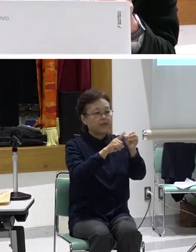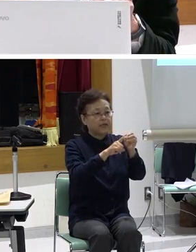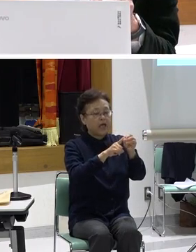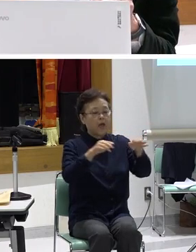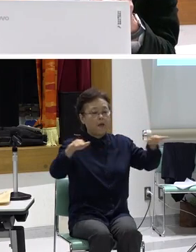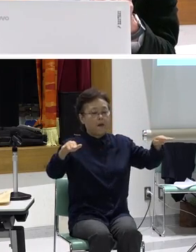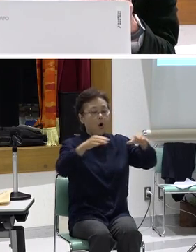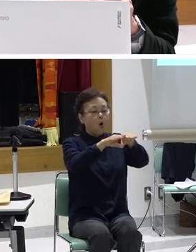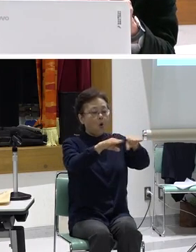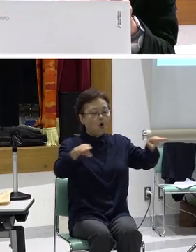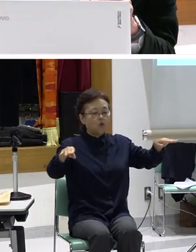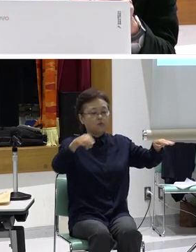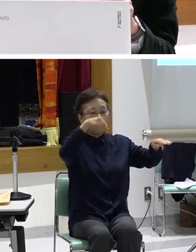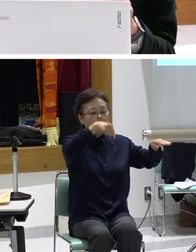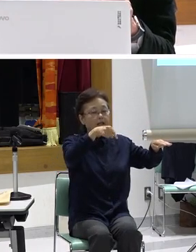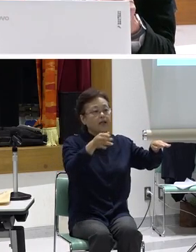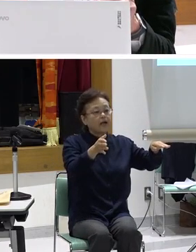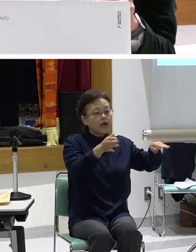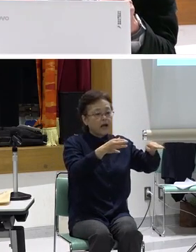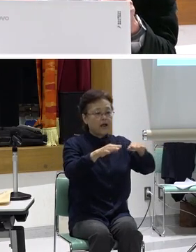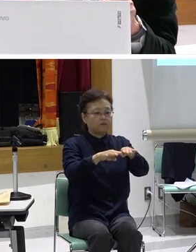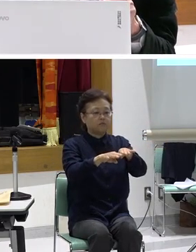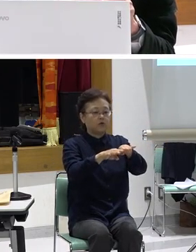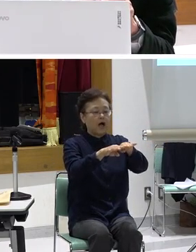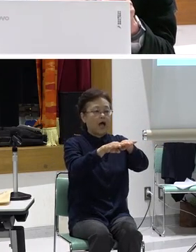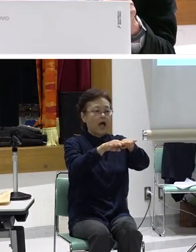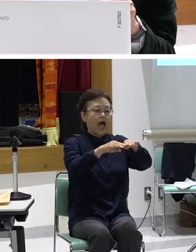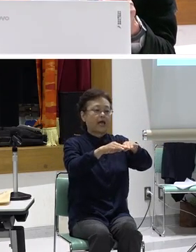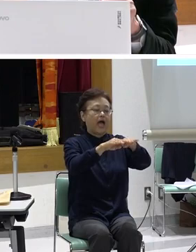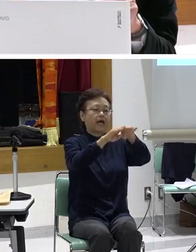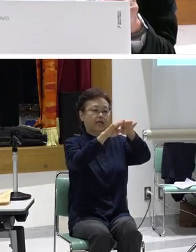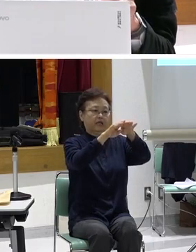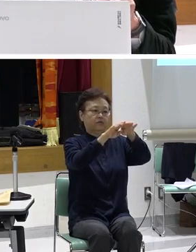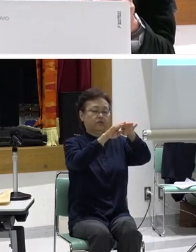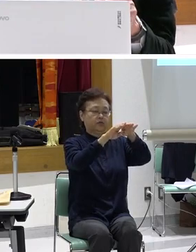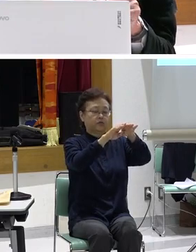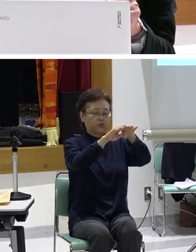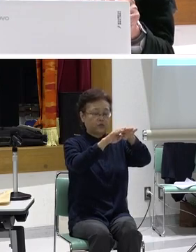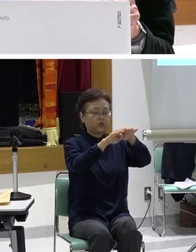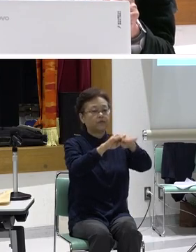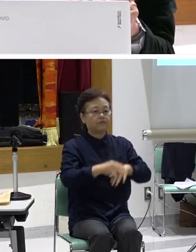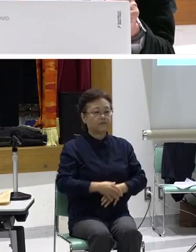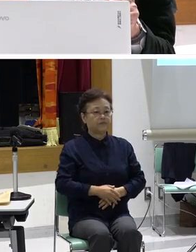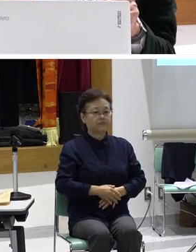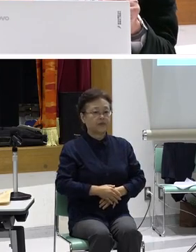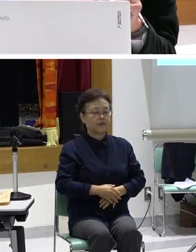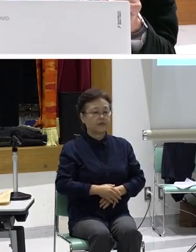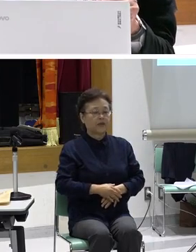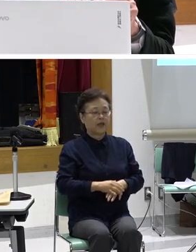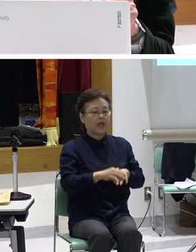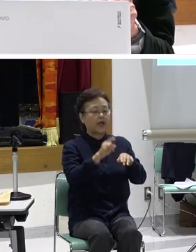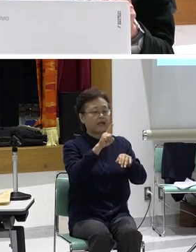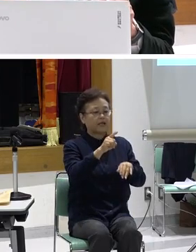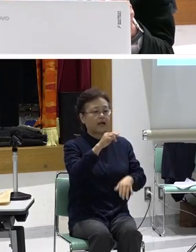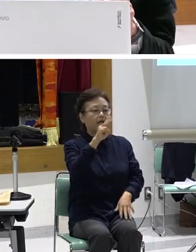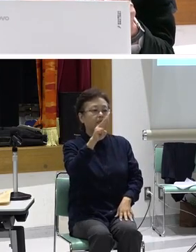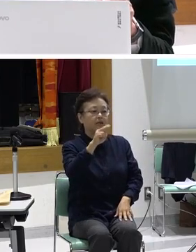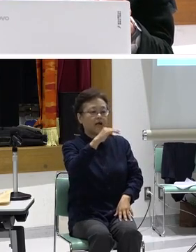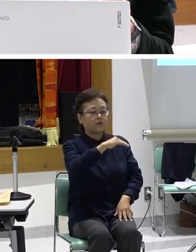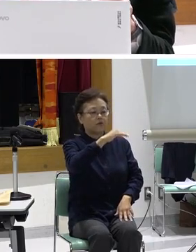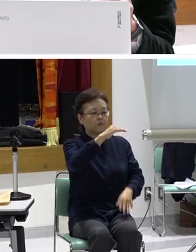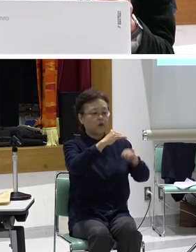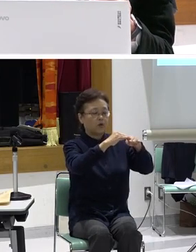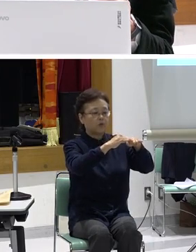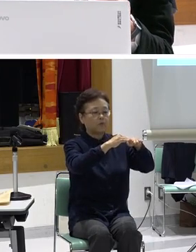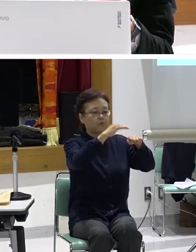じわと一旦上げて、でそこからさらに最後追い込んでいくと、二段構えでこうかさ上げをし